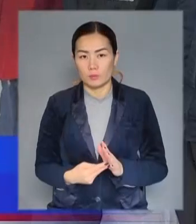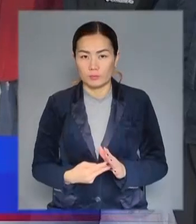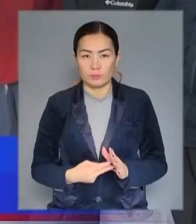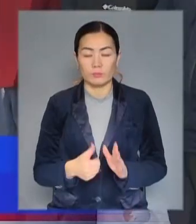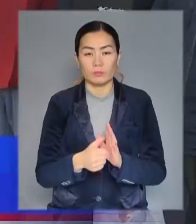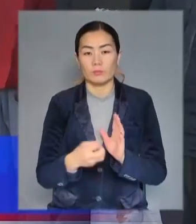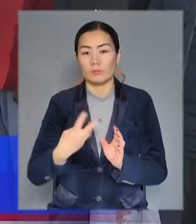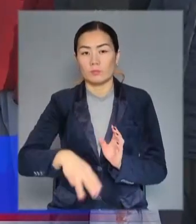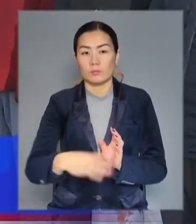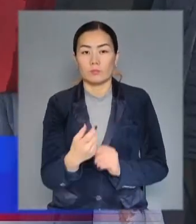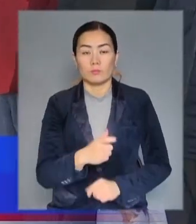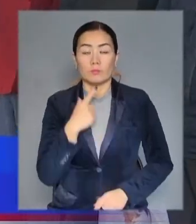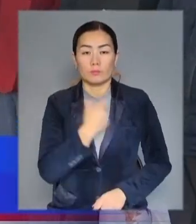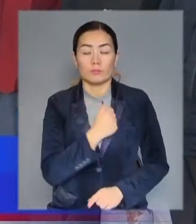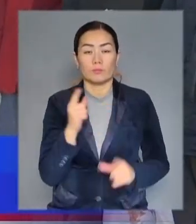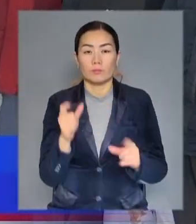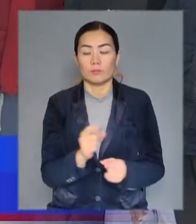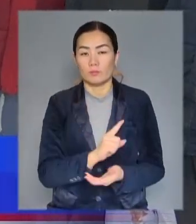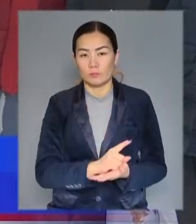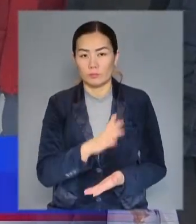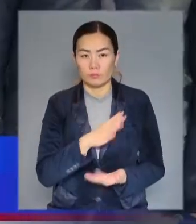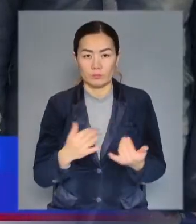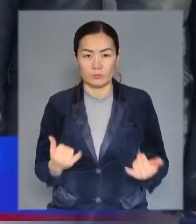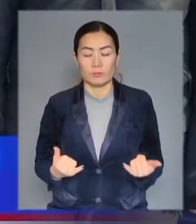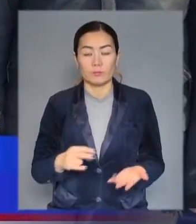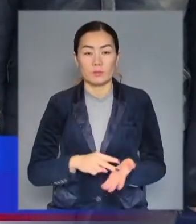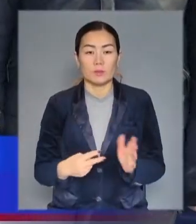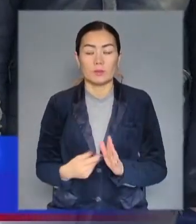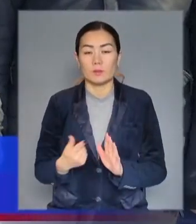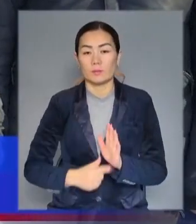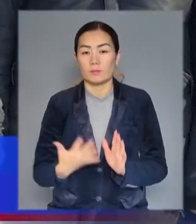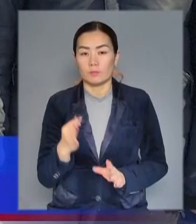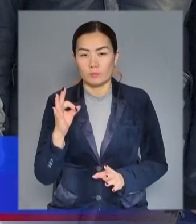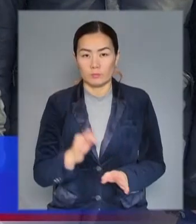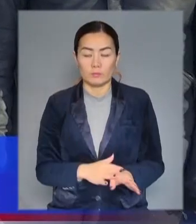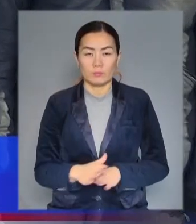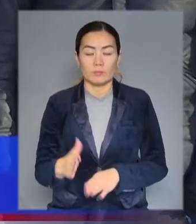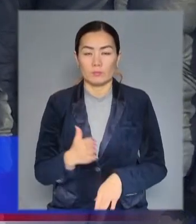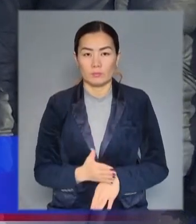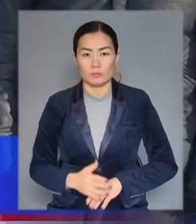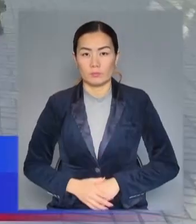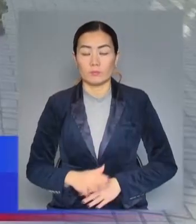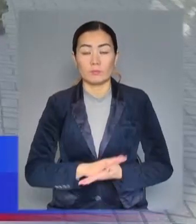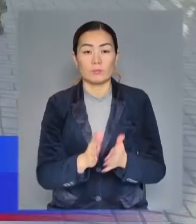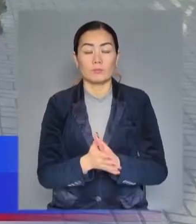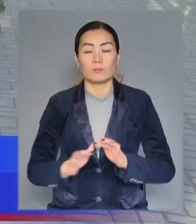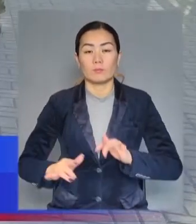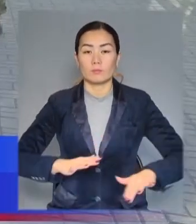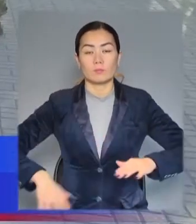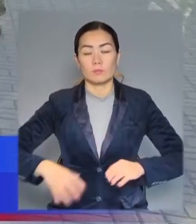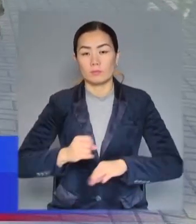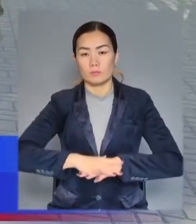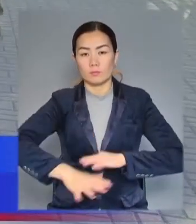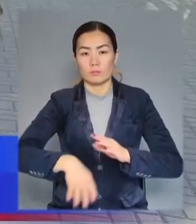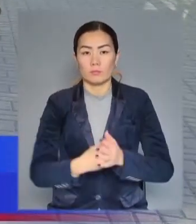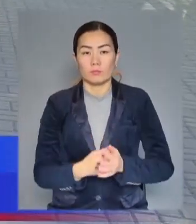бойынша 633 азамат әскерге аттануы керек. Бүгінде жоспар 75%-ға орындалыпты. Ұйымдастыру шараларына